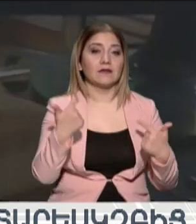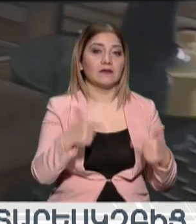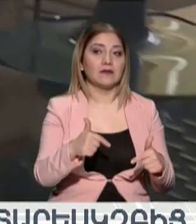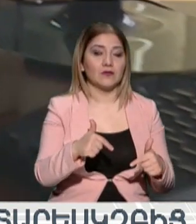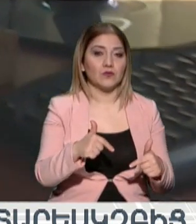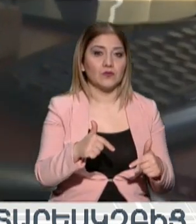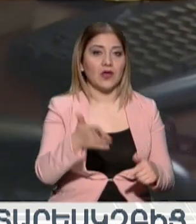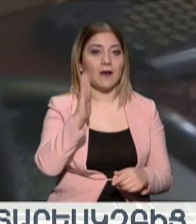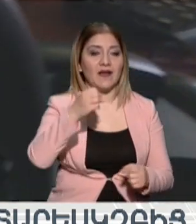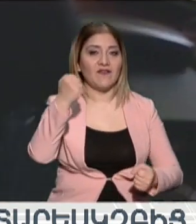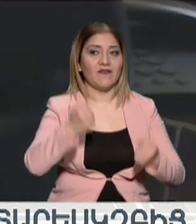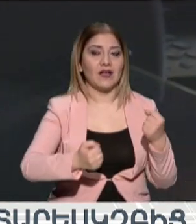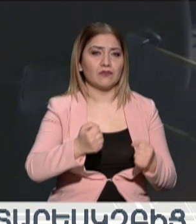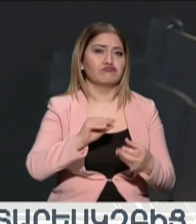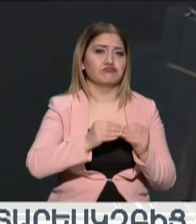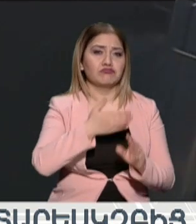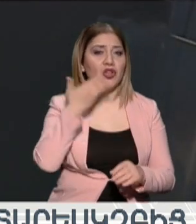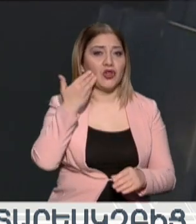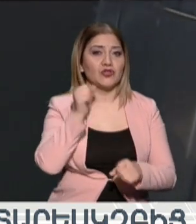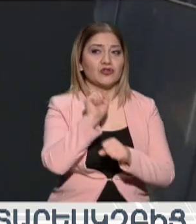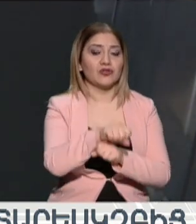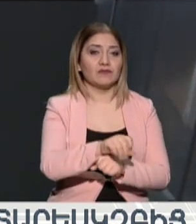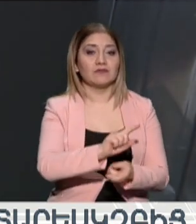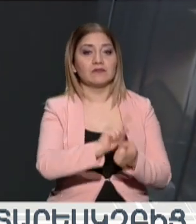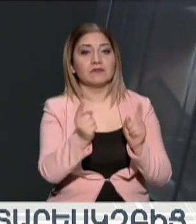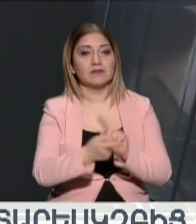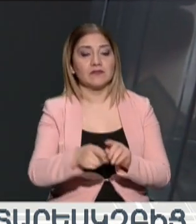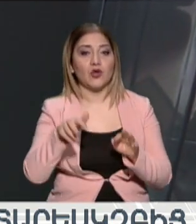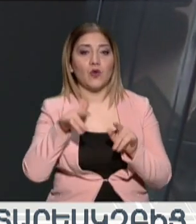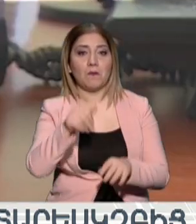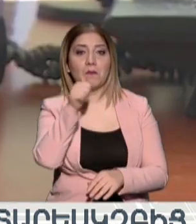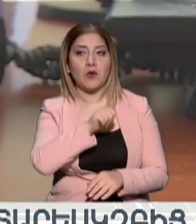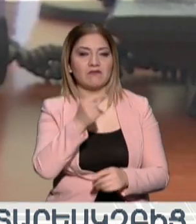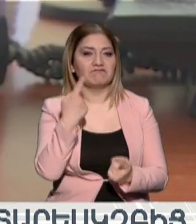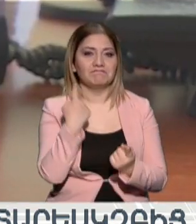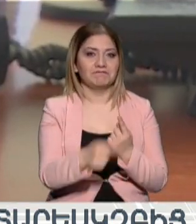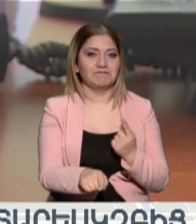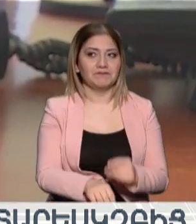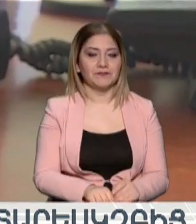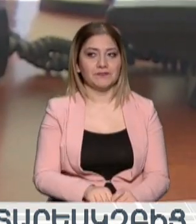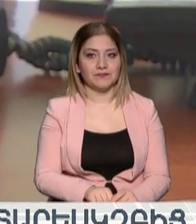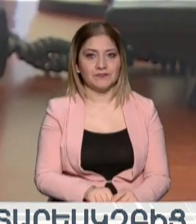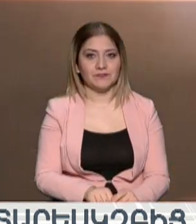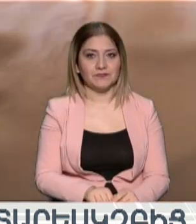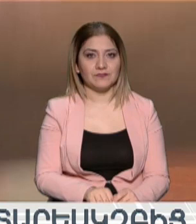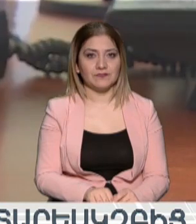գիտելիքների դեպքում ապագա վարորդները կարծես խնդիր չեն ունենում, գործնական քննության պարագայում այլ պատկեր ենք տեսնում։